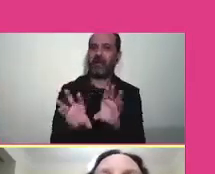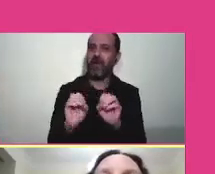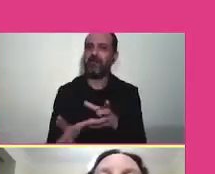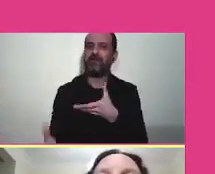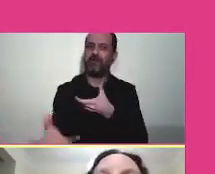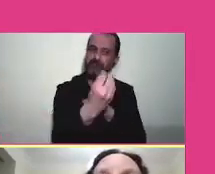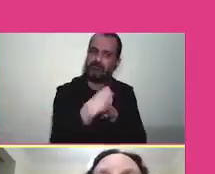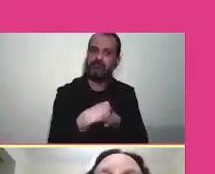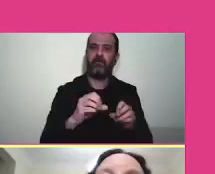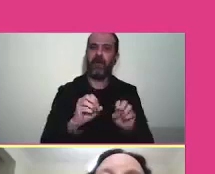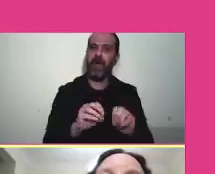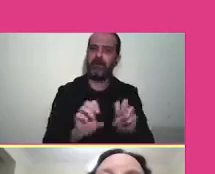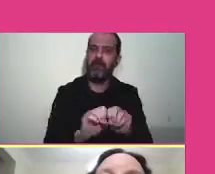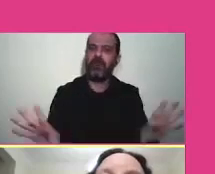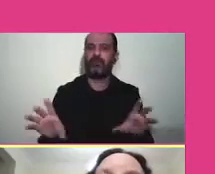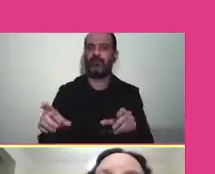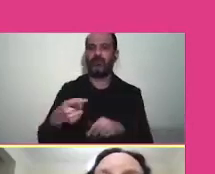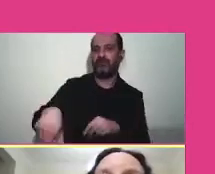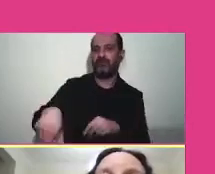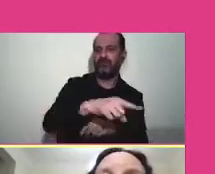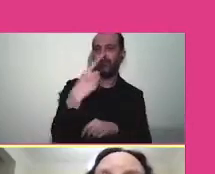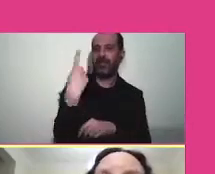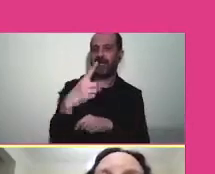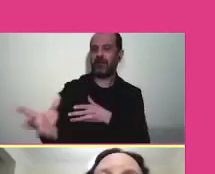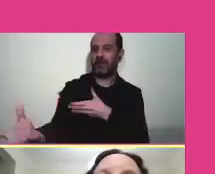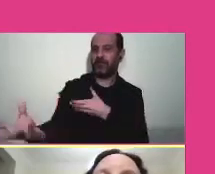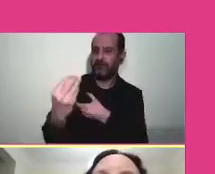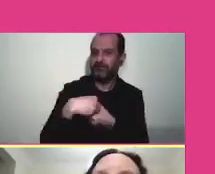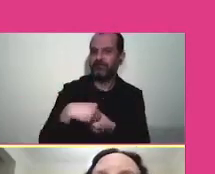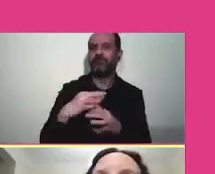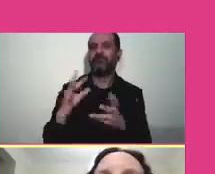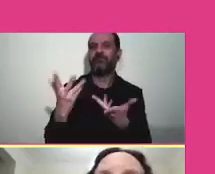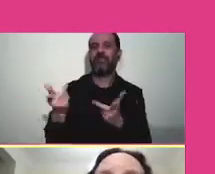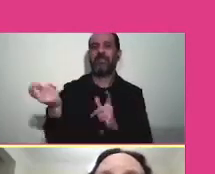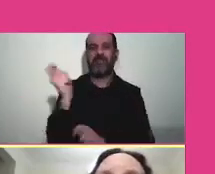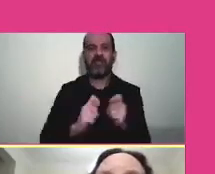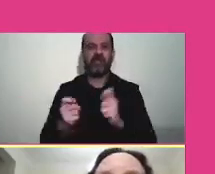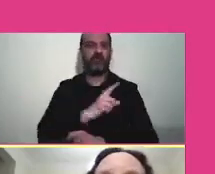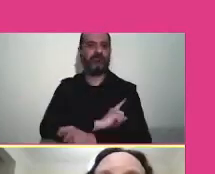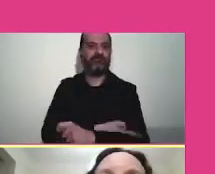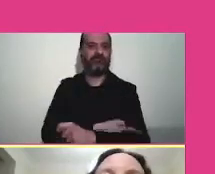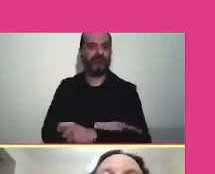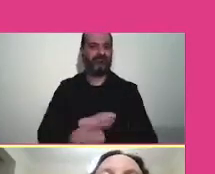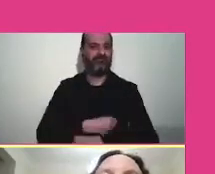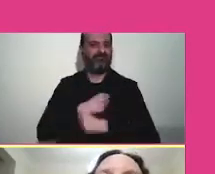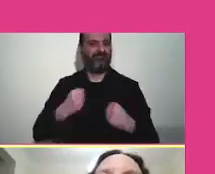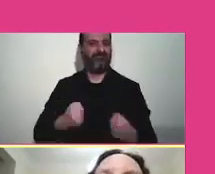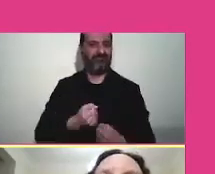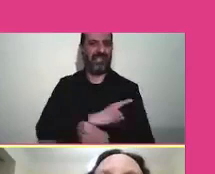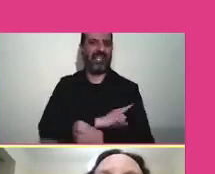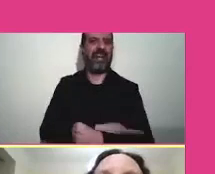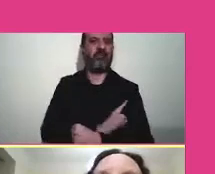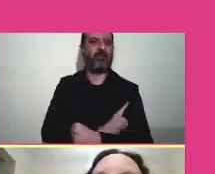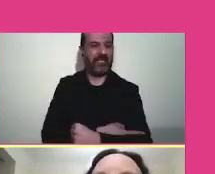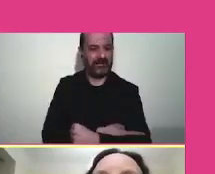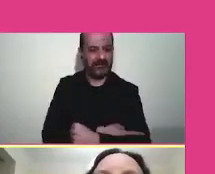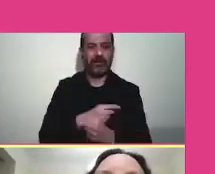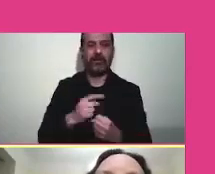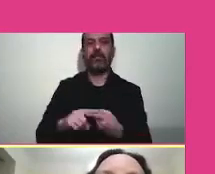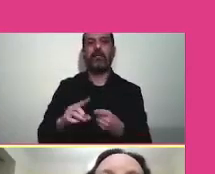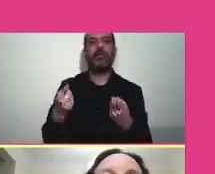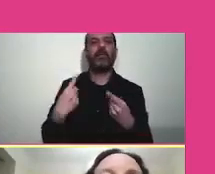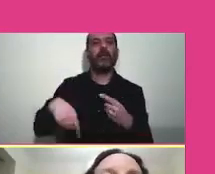Να συμμετάσχουν σε capacity building εργαστήρια, δηλαδή σε εργαστήρια ενδυνάμωσης ικανοτήτων, οι